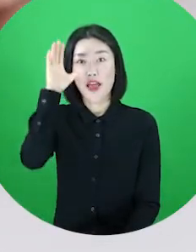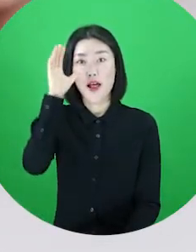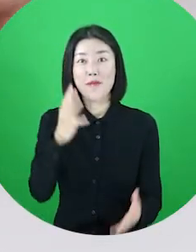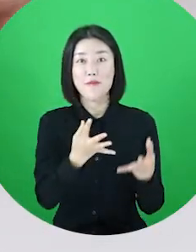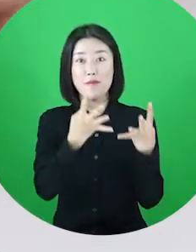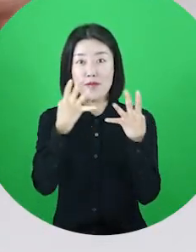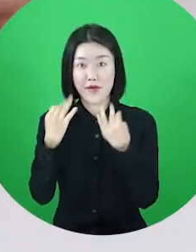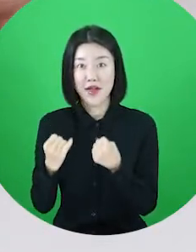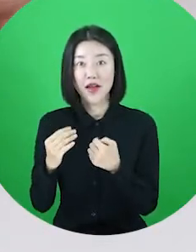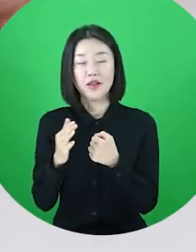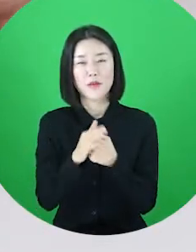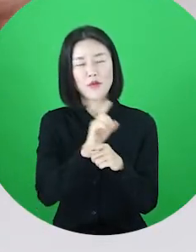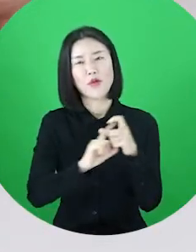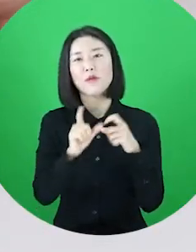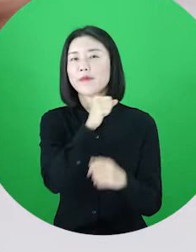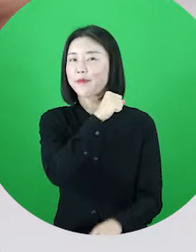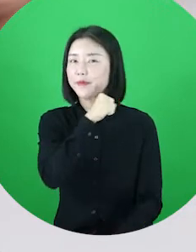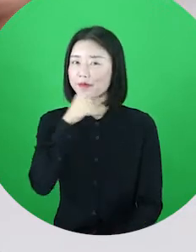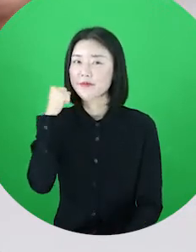쳐서